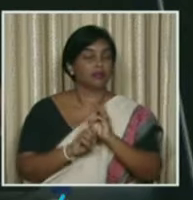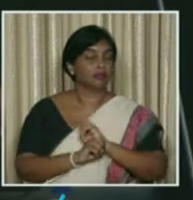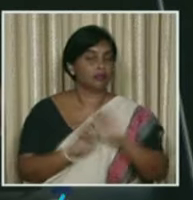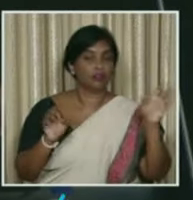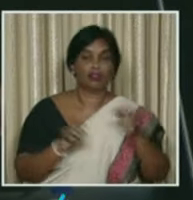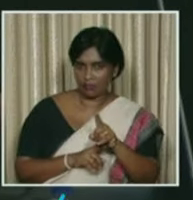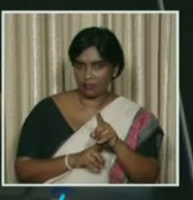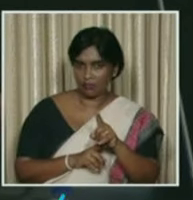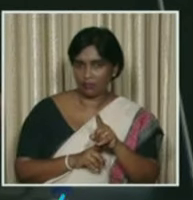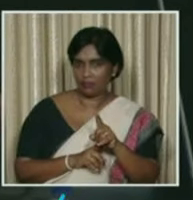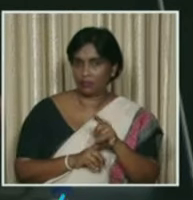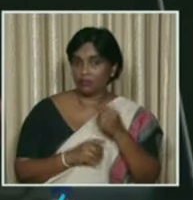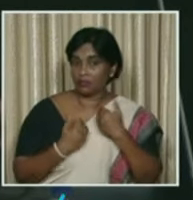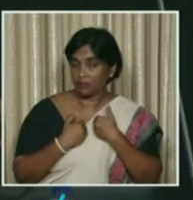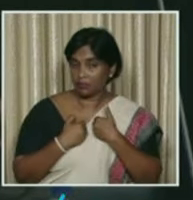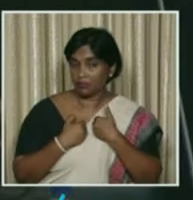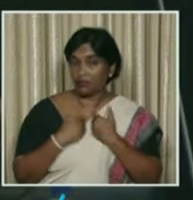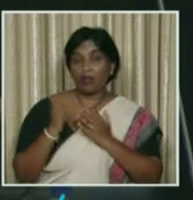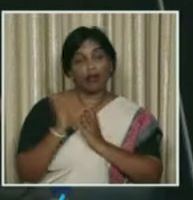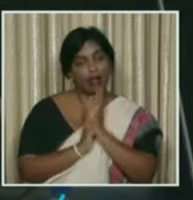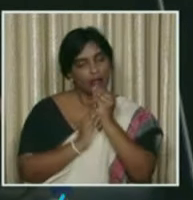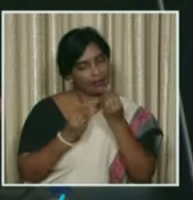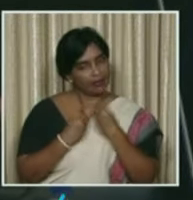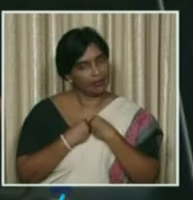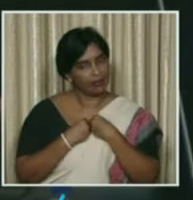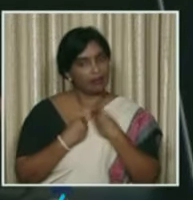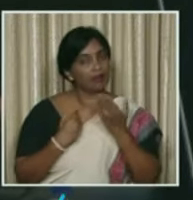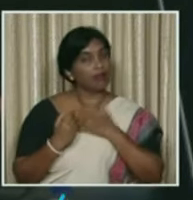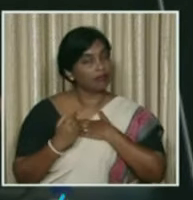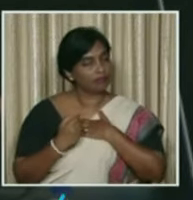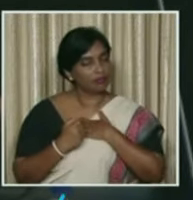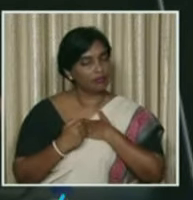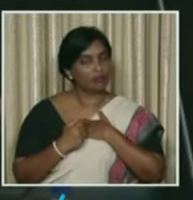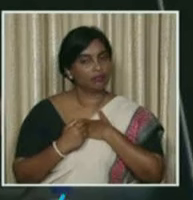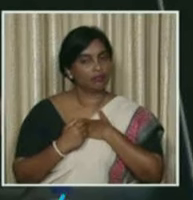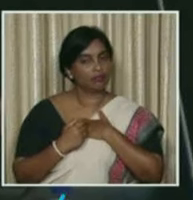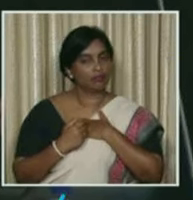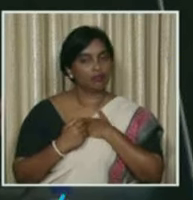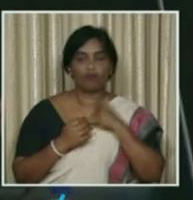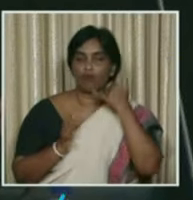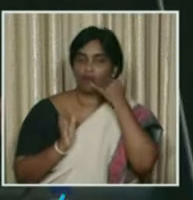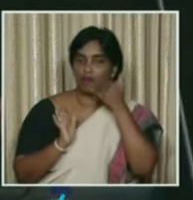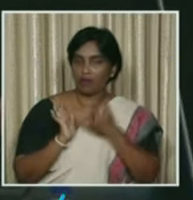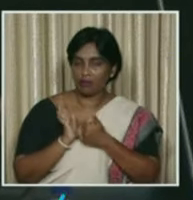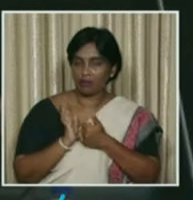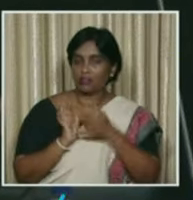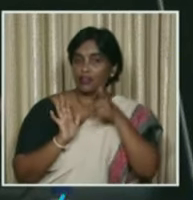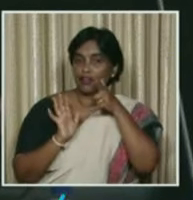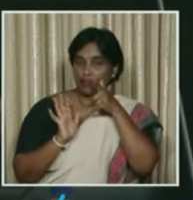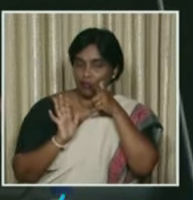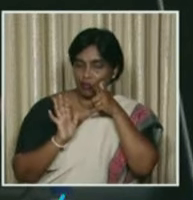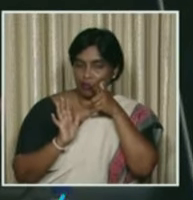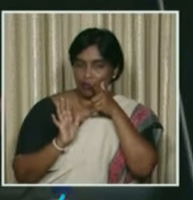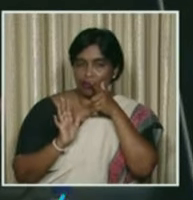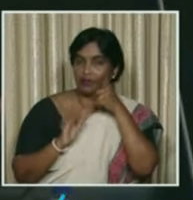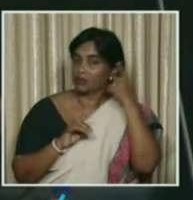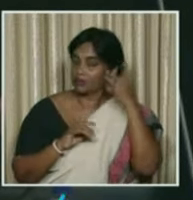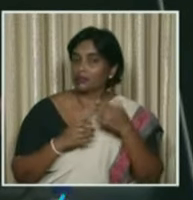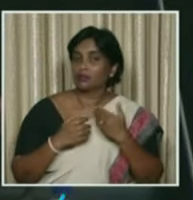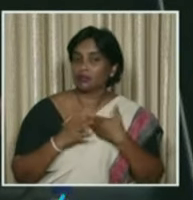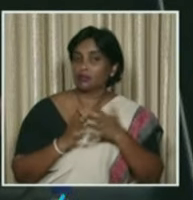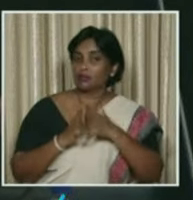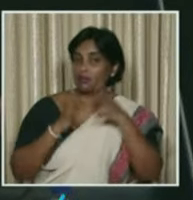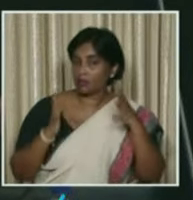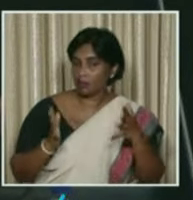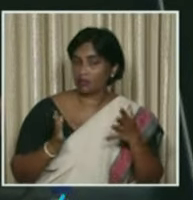හැරීම තහනම් කියලා. අපිට ඒ අයිතිය දෙන්න. අපි ගාලා තියෙන ෆෝන් එකේ මොනවා හරි වීඩියෝ කිරීම නිසා අපිට ගොඩක්